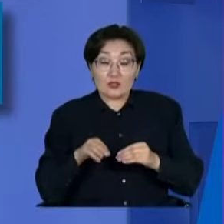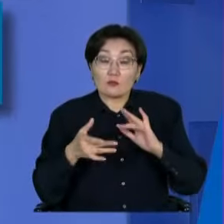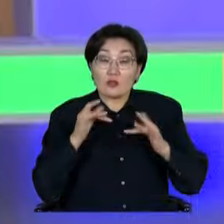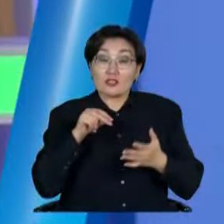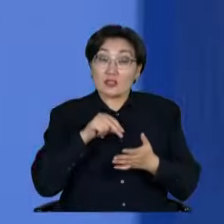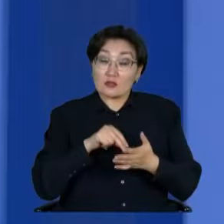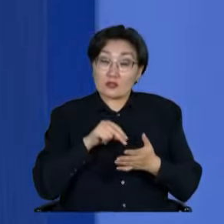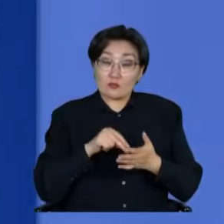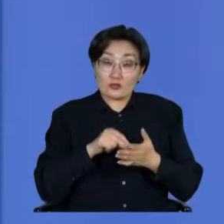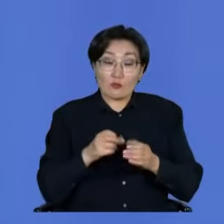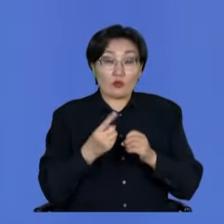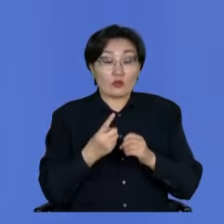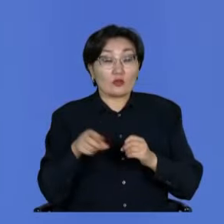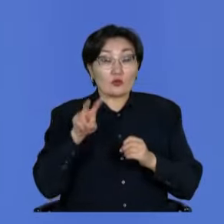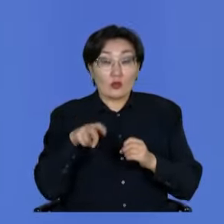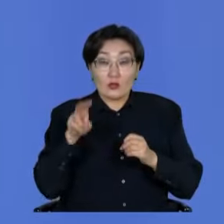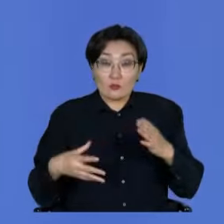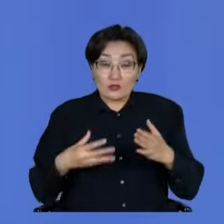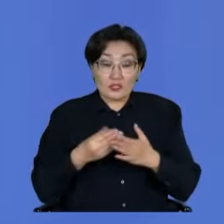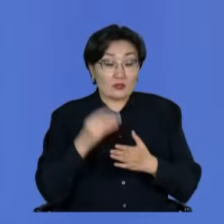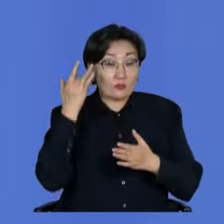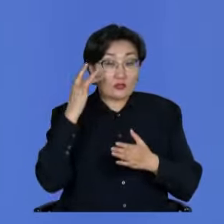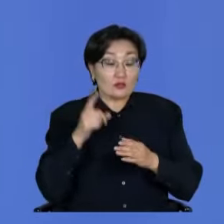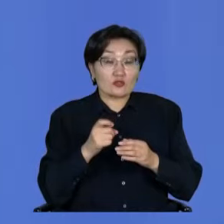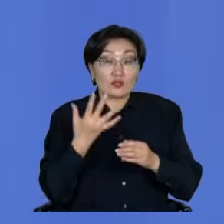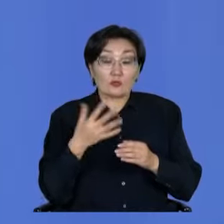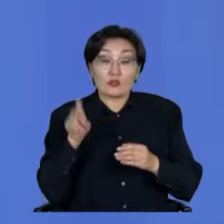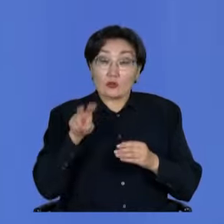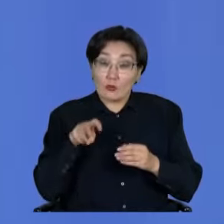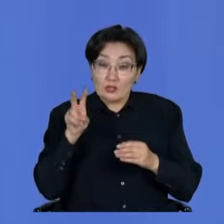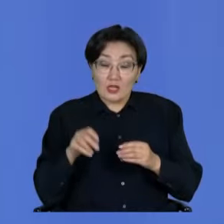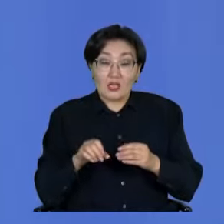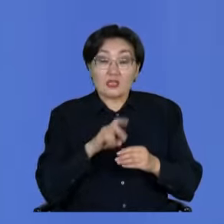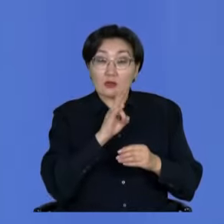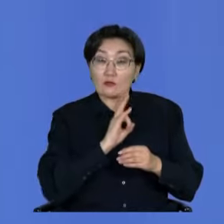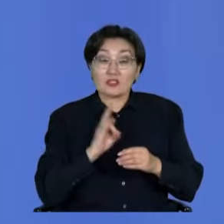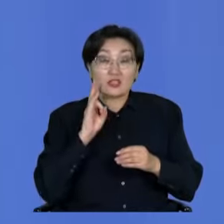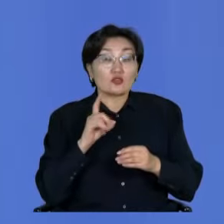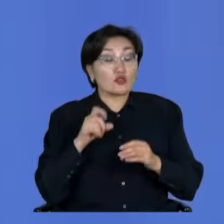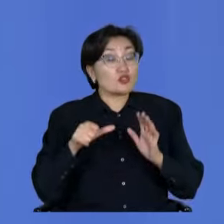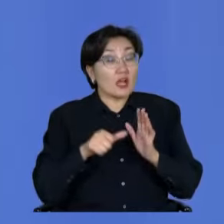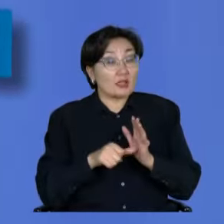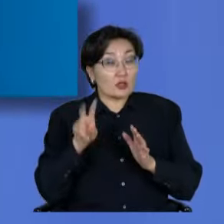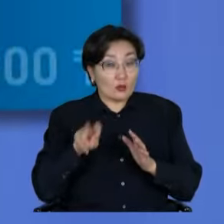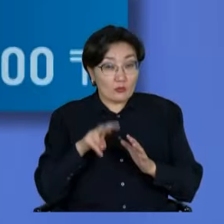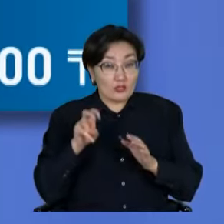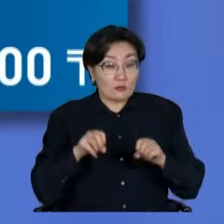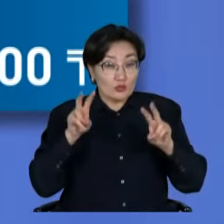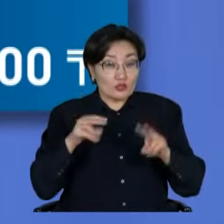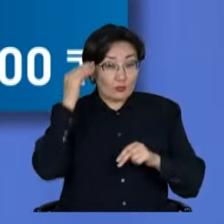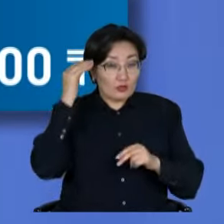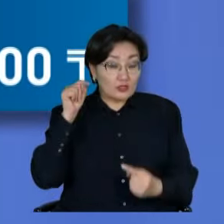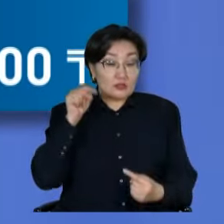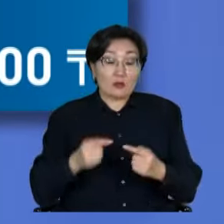үшін қазақстандықтар 11 доллар төлейді. Ақшта 105 доллар, ал Норвегияда 106 доллар. Сарапшылардың